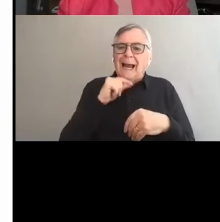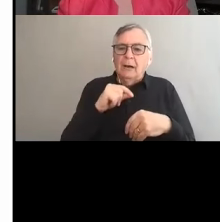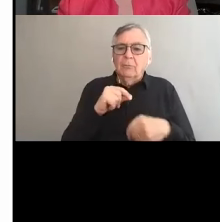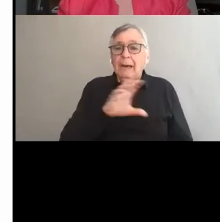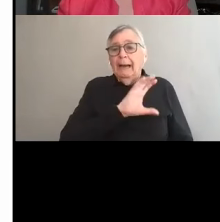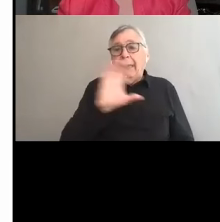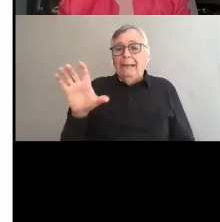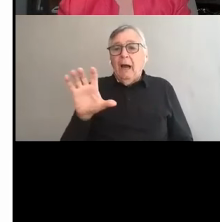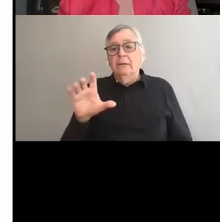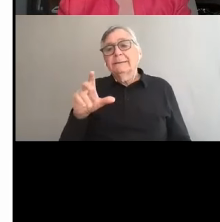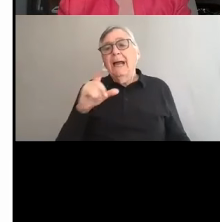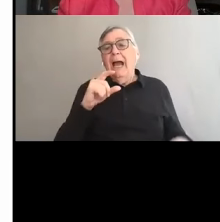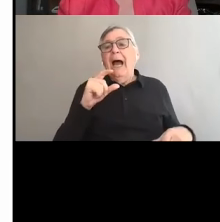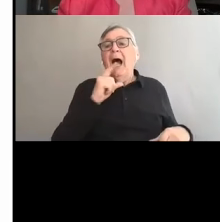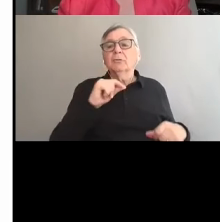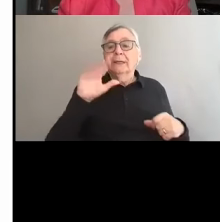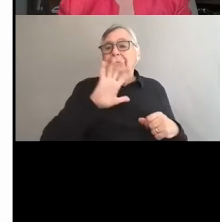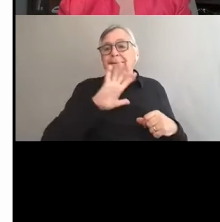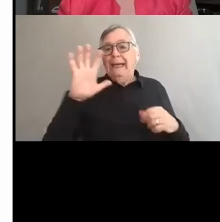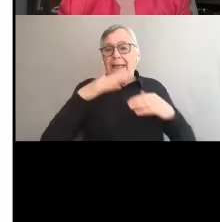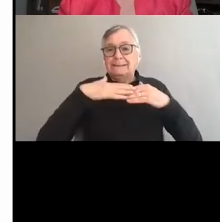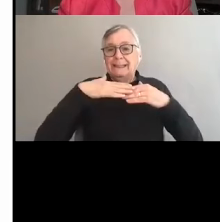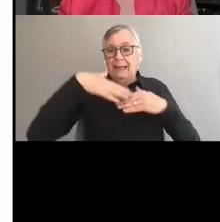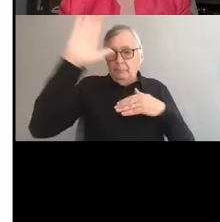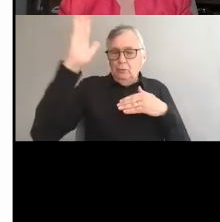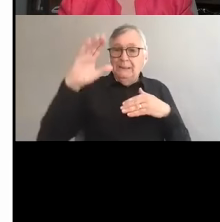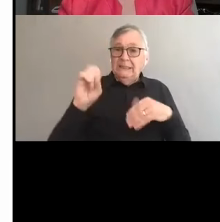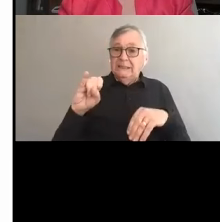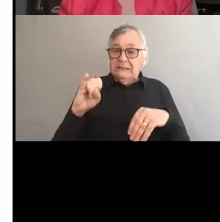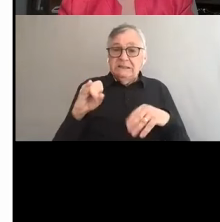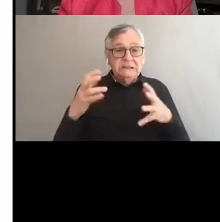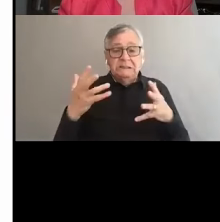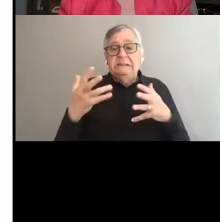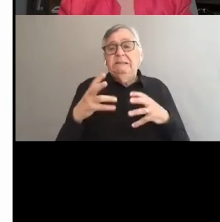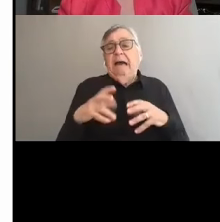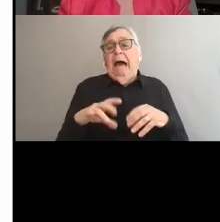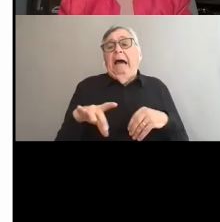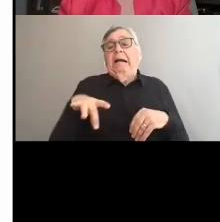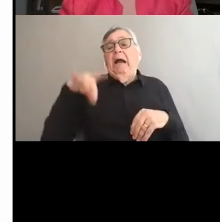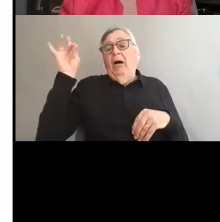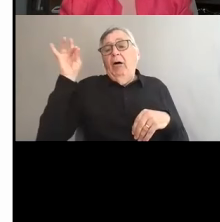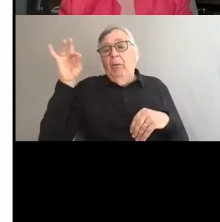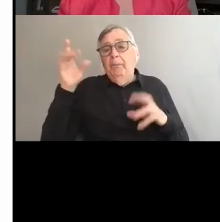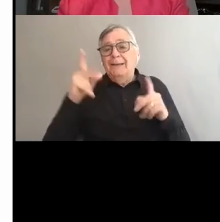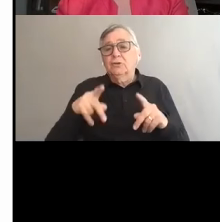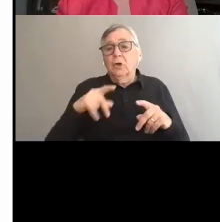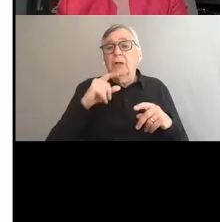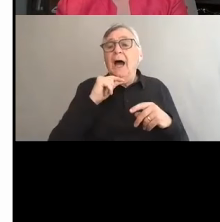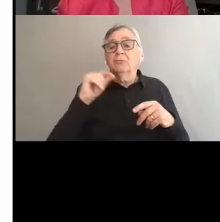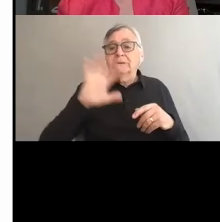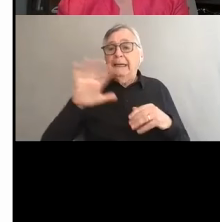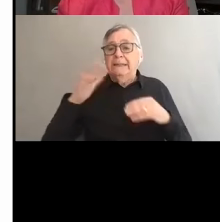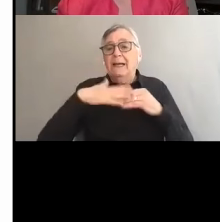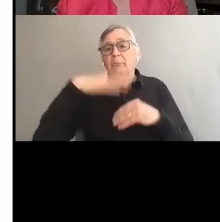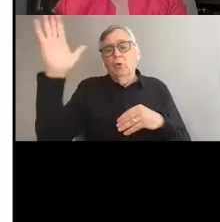Canada, c'est 55 ans. On considère que le risque de ce phénomène-là est excessivement rare chez les gens plus haut de 55